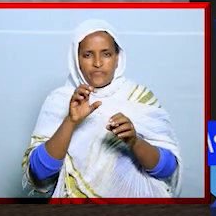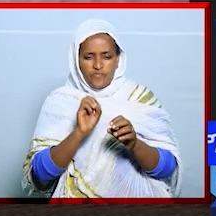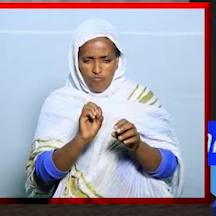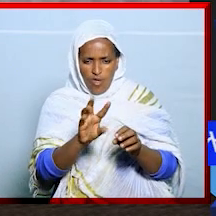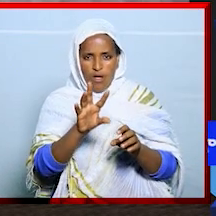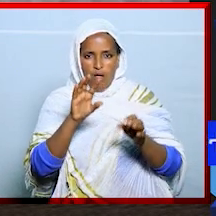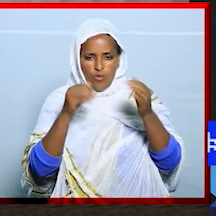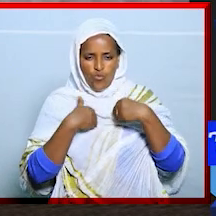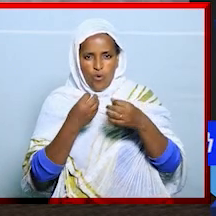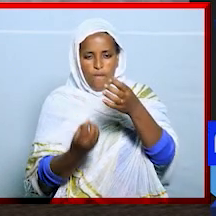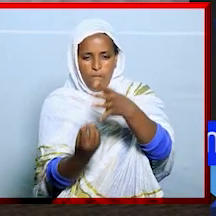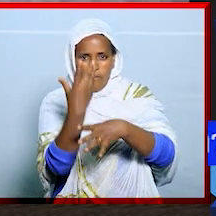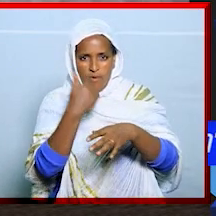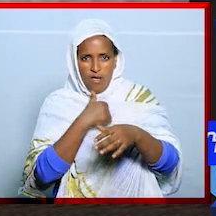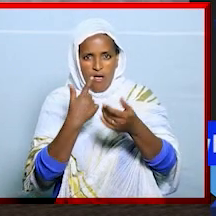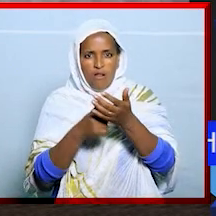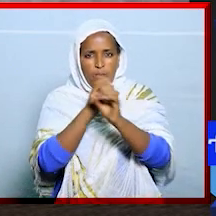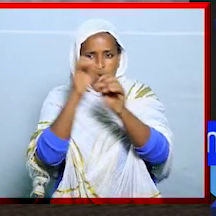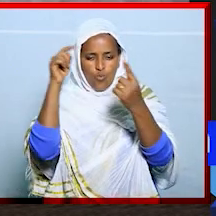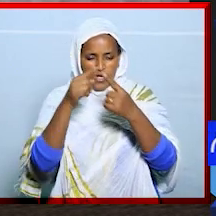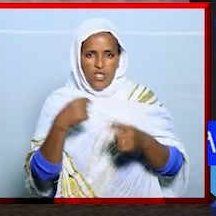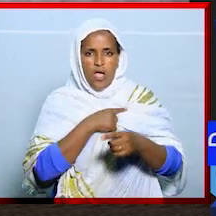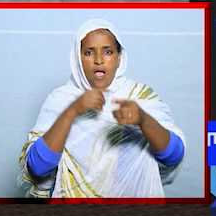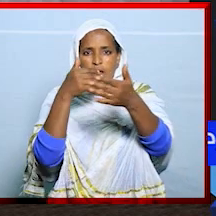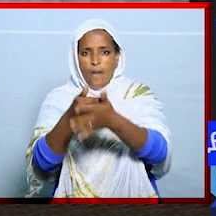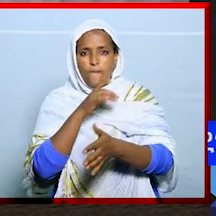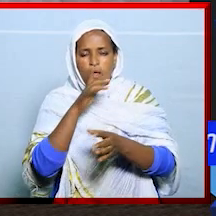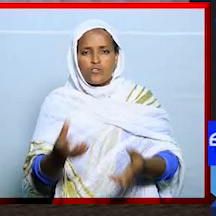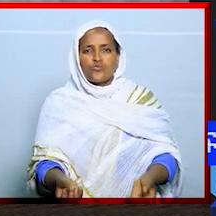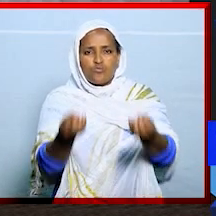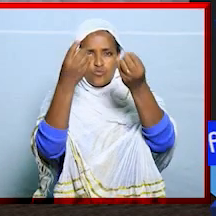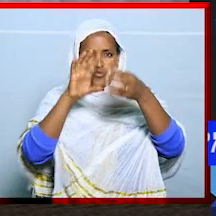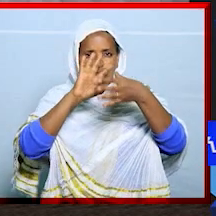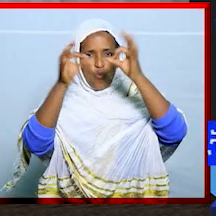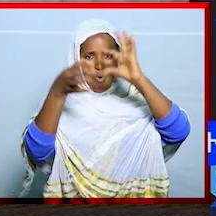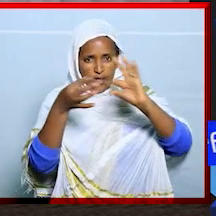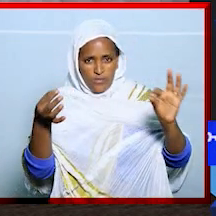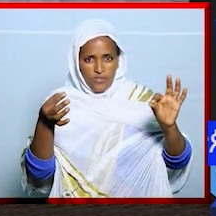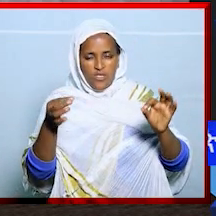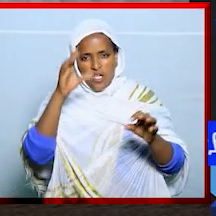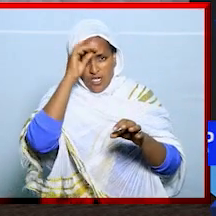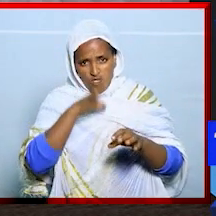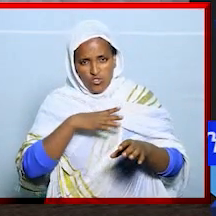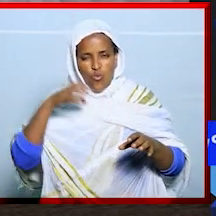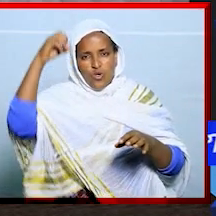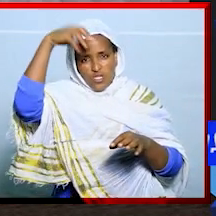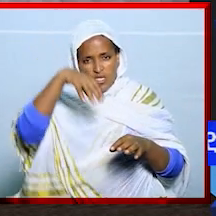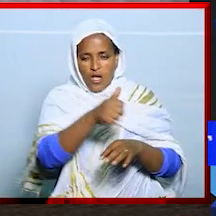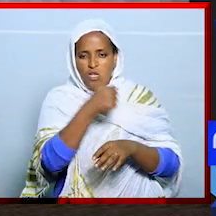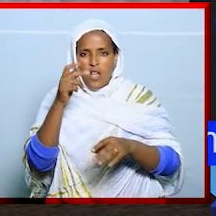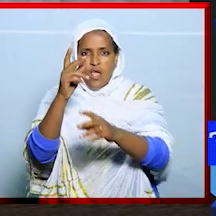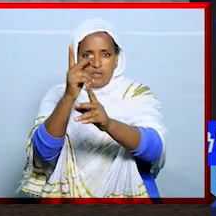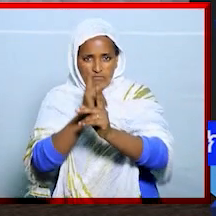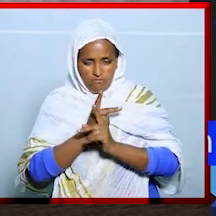ከሆኑት ብርሃንም በራሳቸው ከሚያመነጩት ግን ብርሃናቸው ወደኛ ከማይደርሰው ብዙ ከዋክብት ይልቅ ከሰው ከፀሐይ